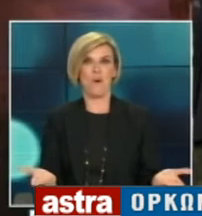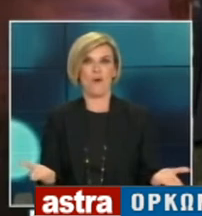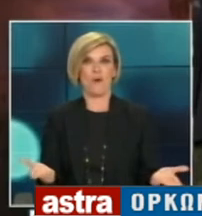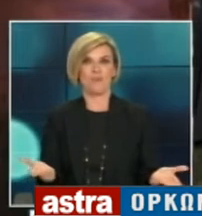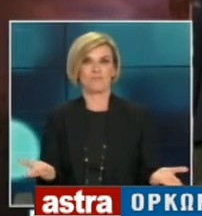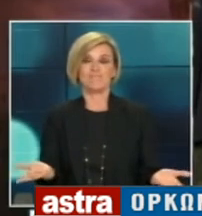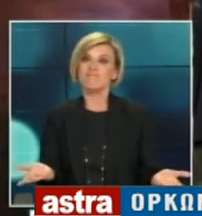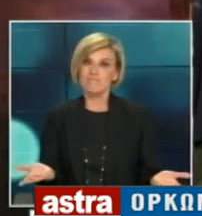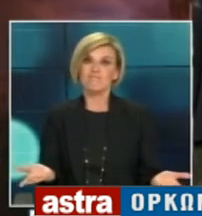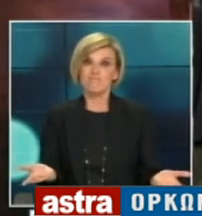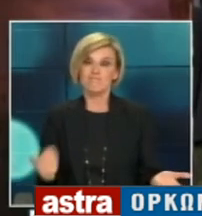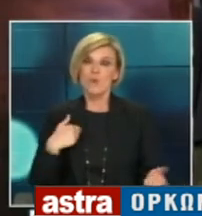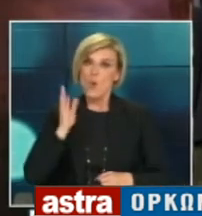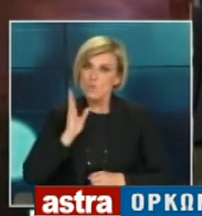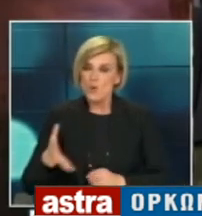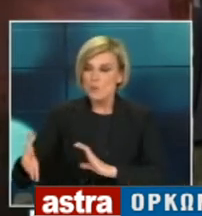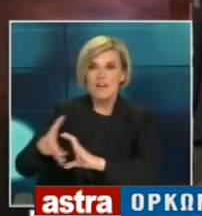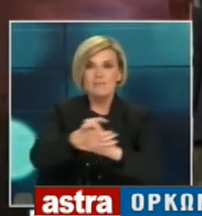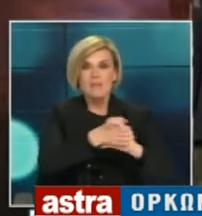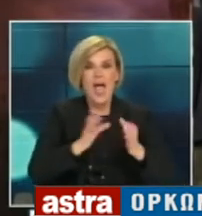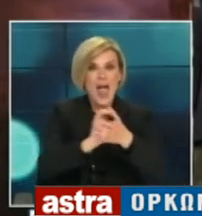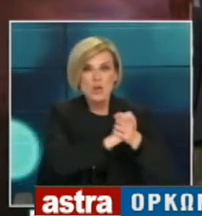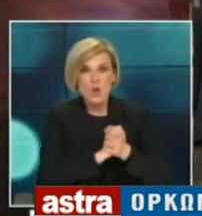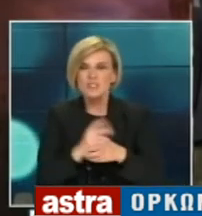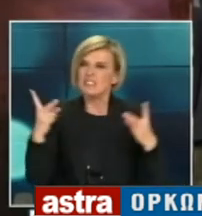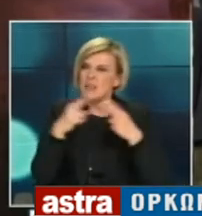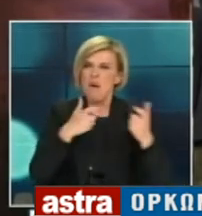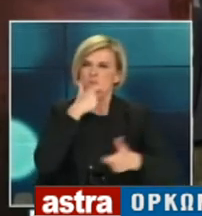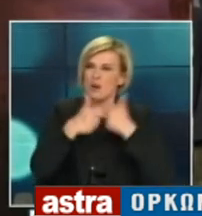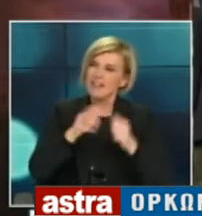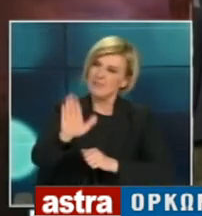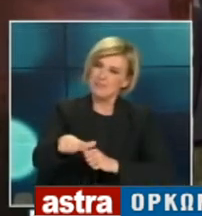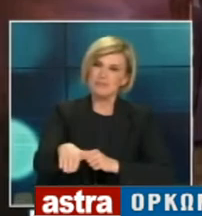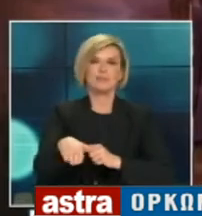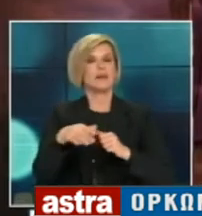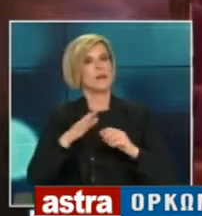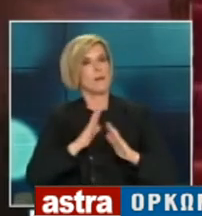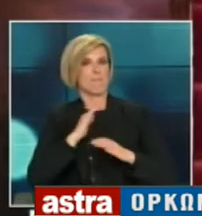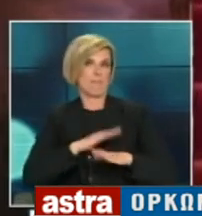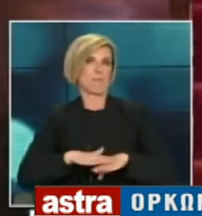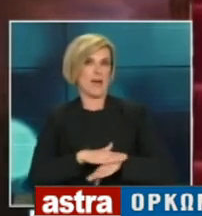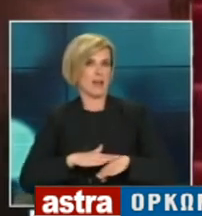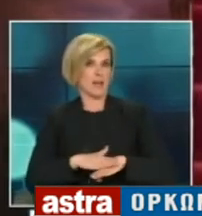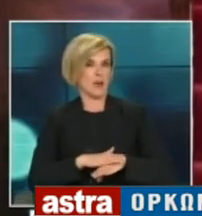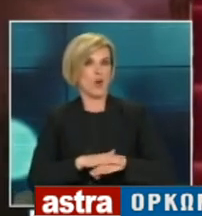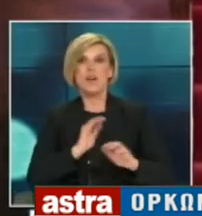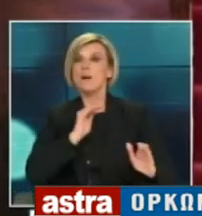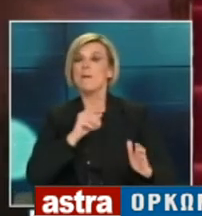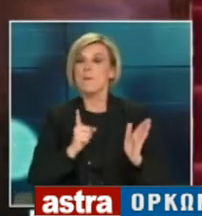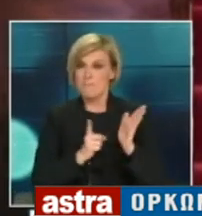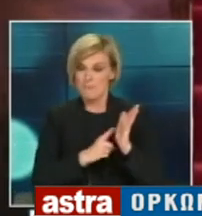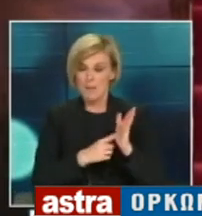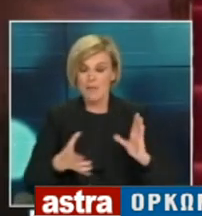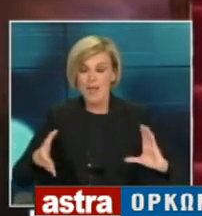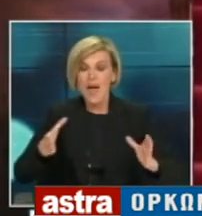να συνασπίσουμε δυνάμεις, να σταματήσουμε τις φωνασκίες, να χαμηλώσουμε τη θερμοκρασία. Γιατί? Γιατί πρέπει να